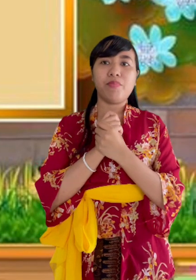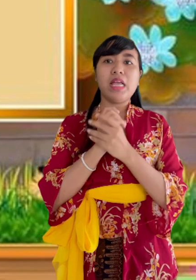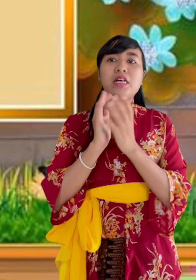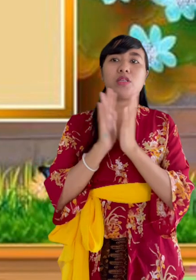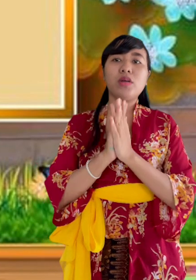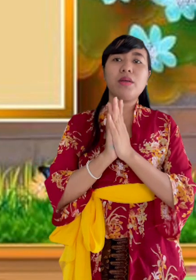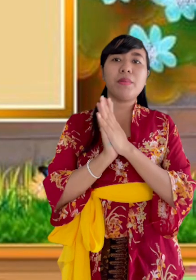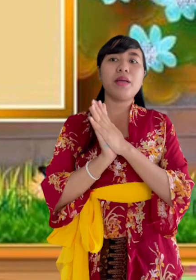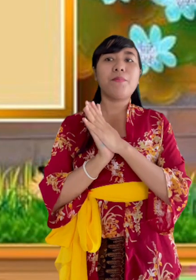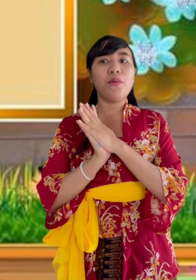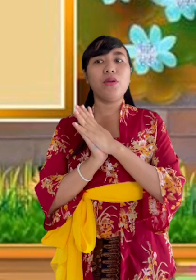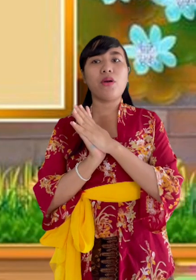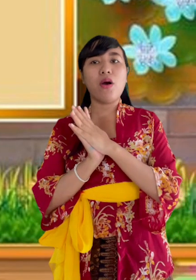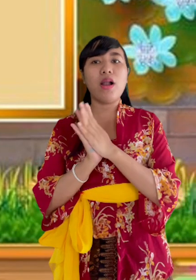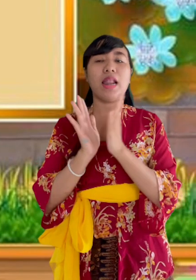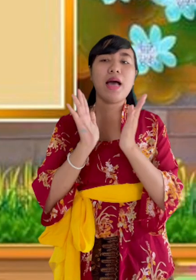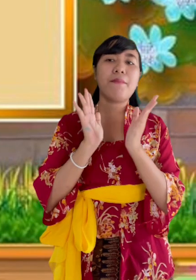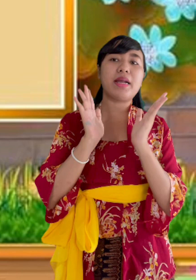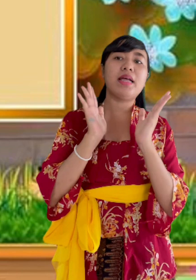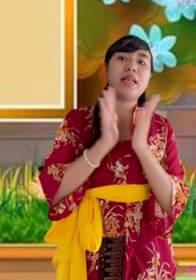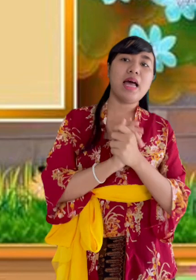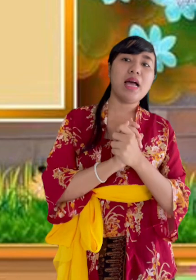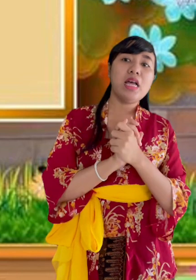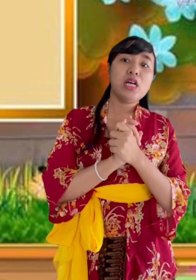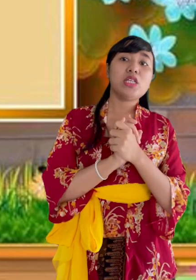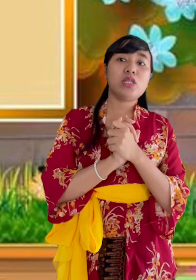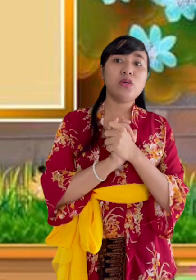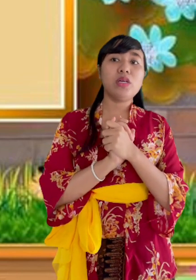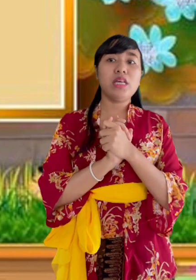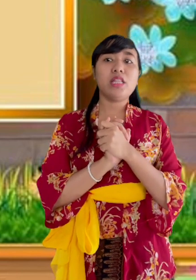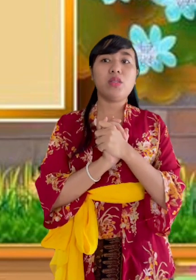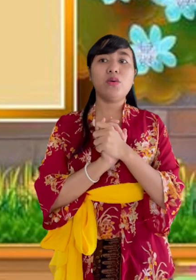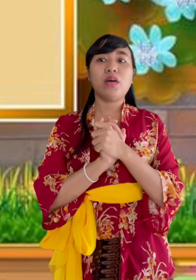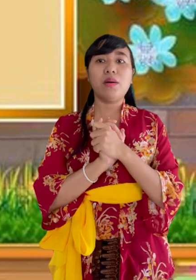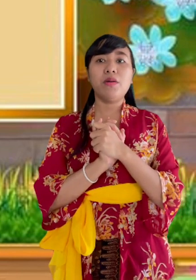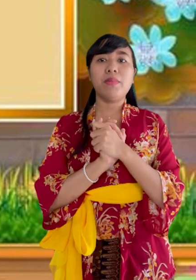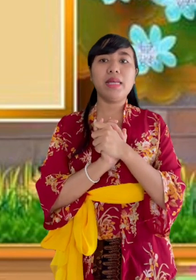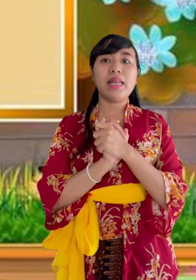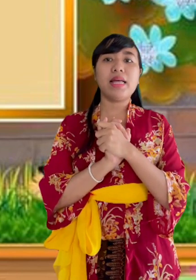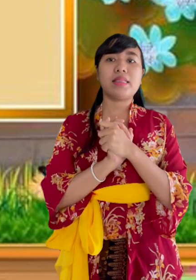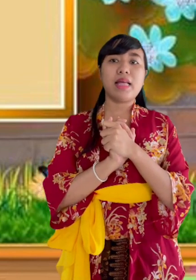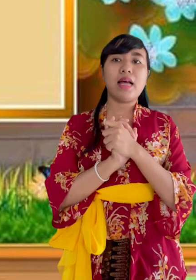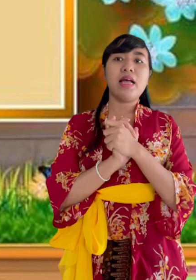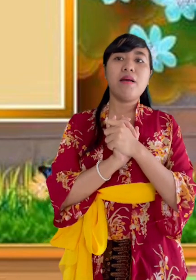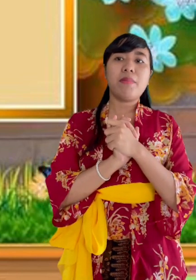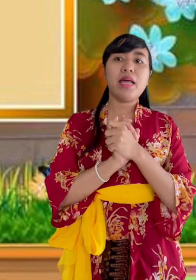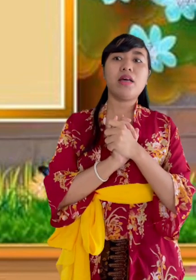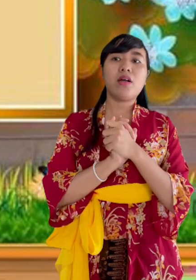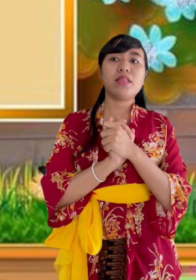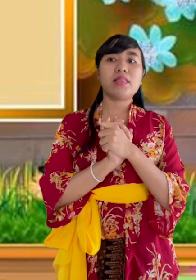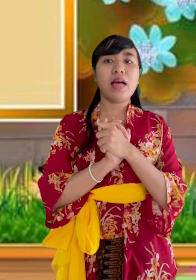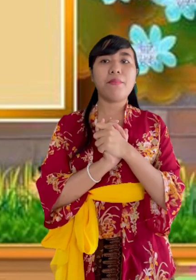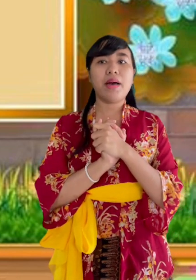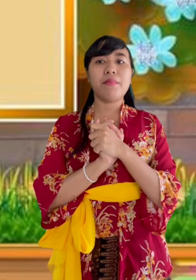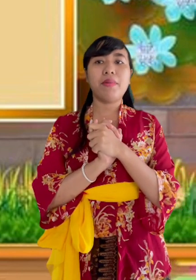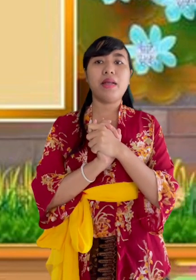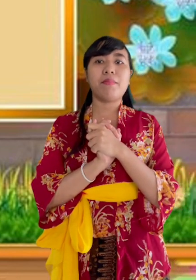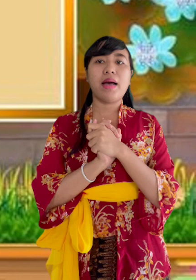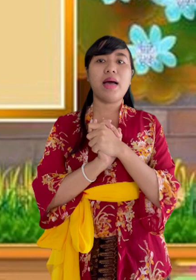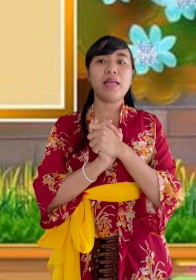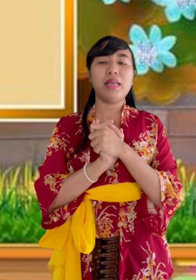ini. Swimming pool, kolam renang, su itu kebun binatang, playground